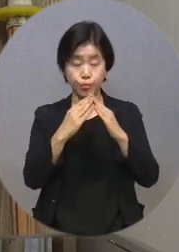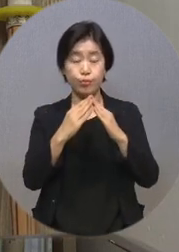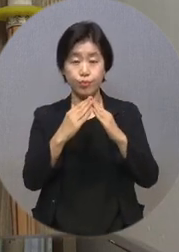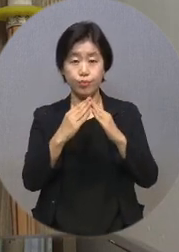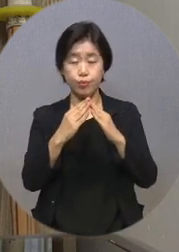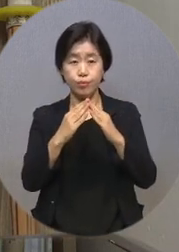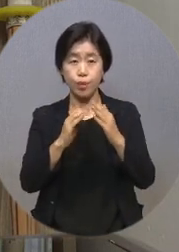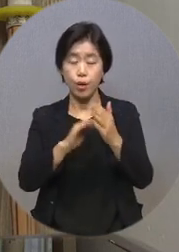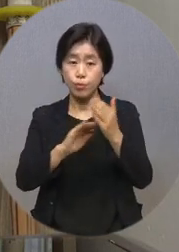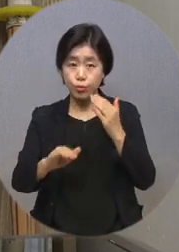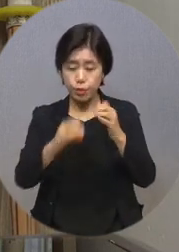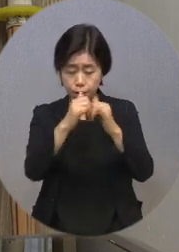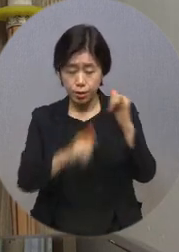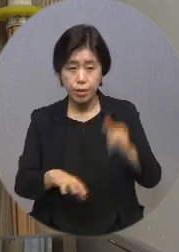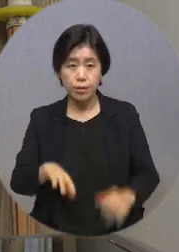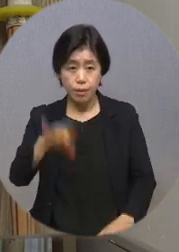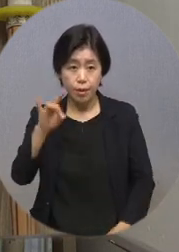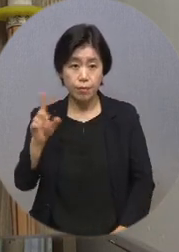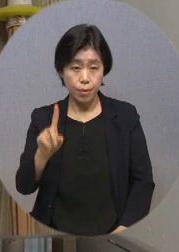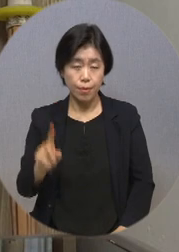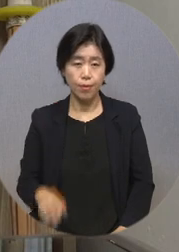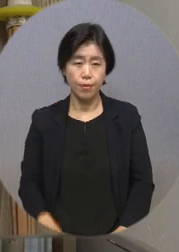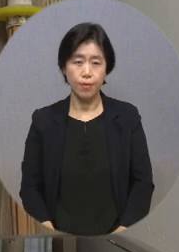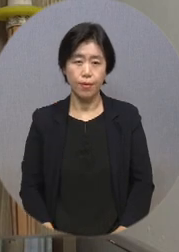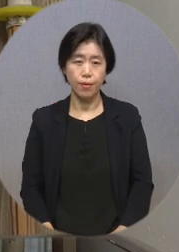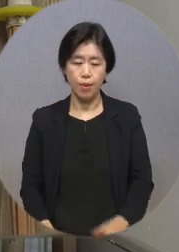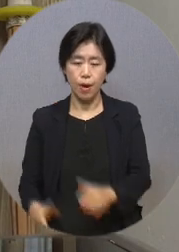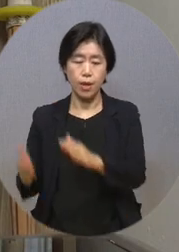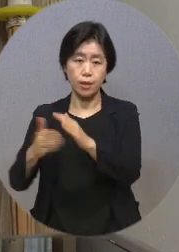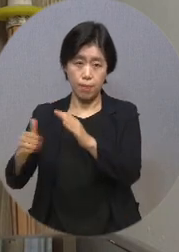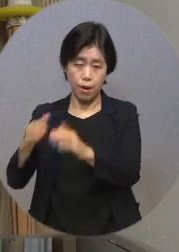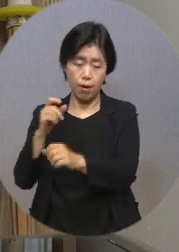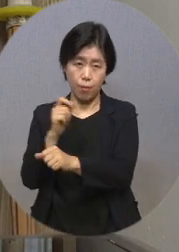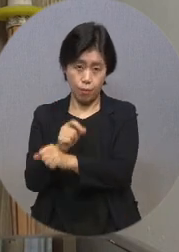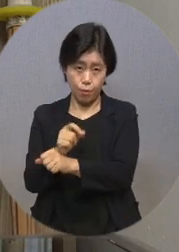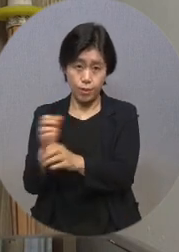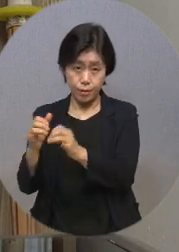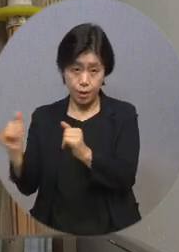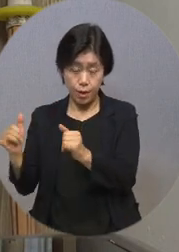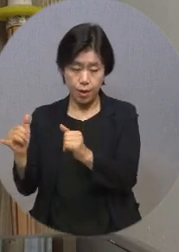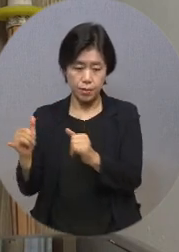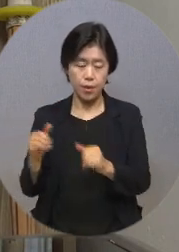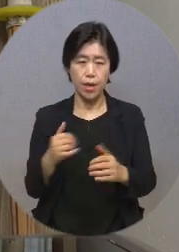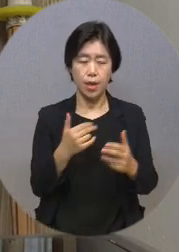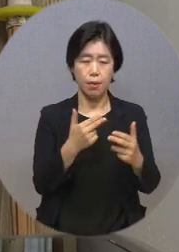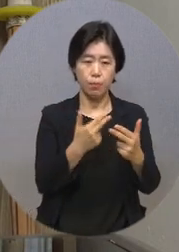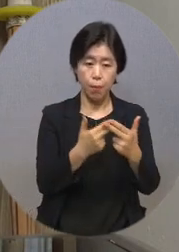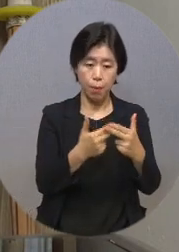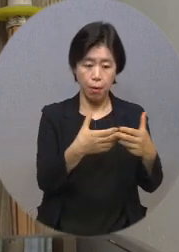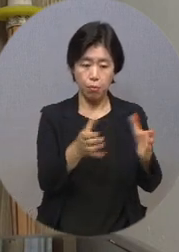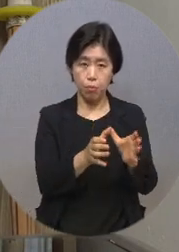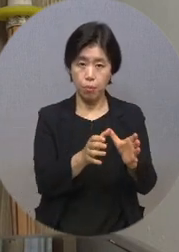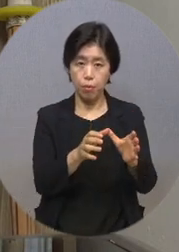공무원이 광역 그 협의회 그 단체장을 맡게 된 건 네, 처음이라고 네. 합니다만은 무부수 비상근이기